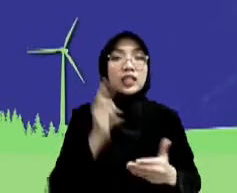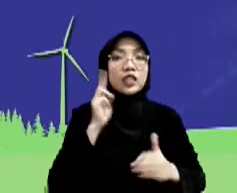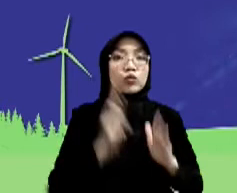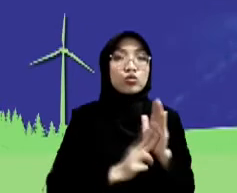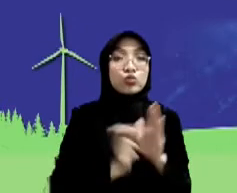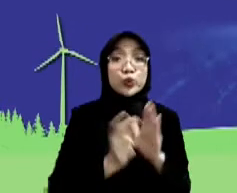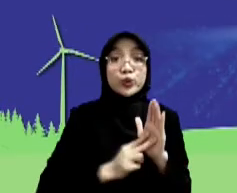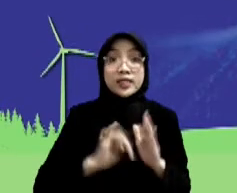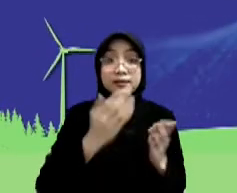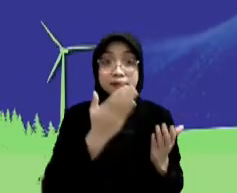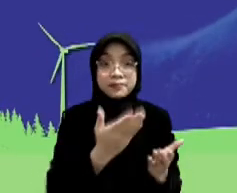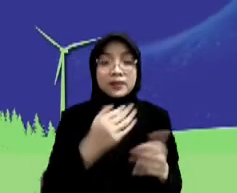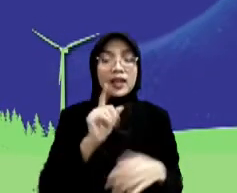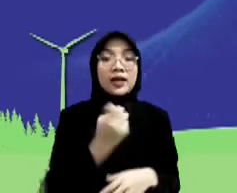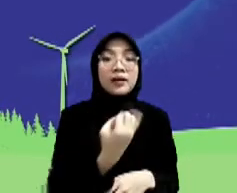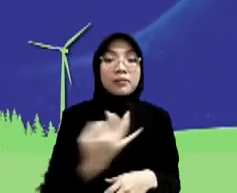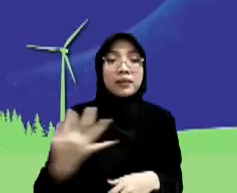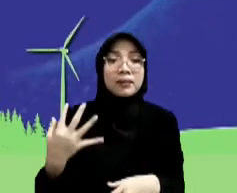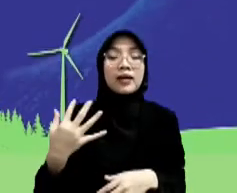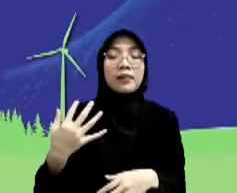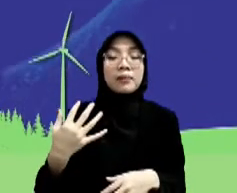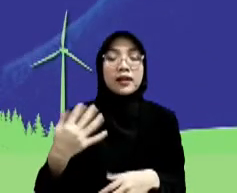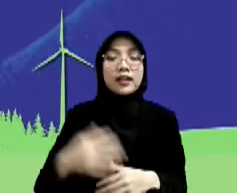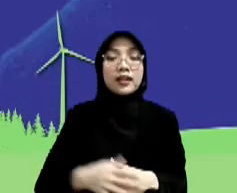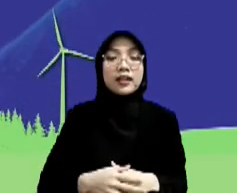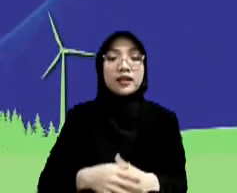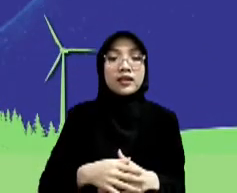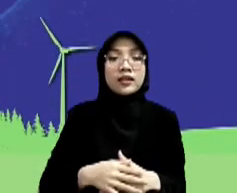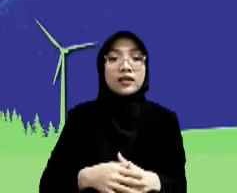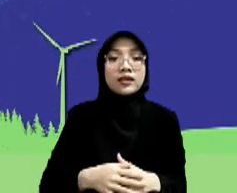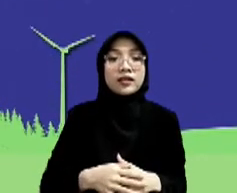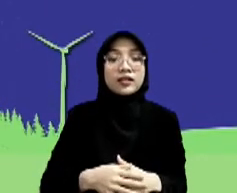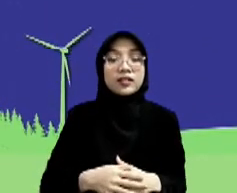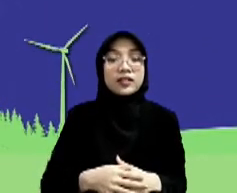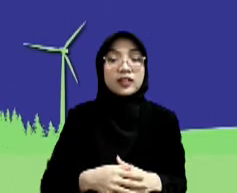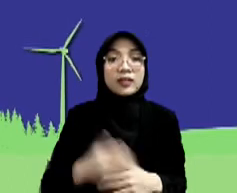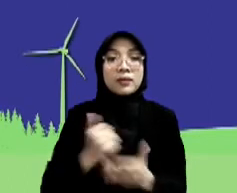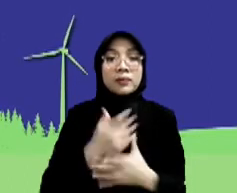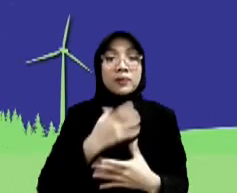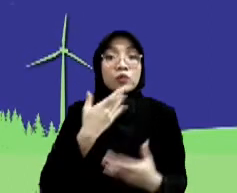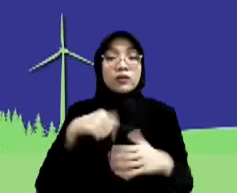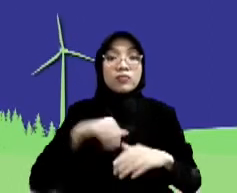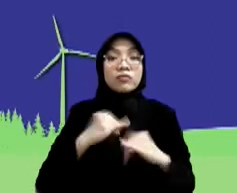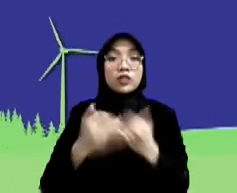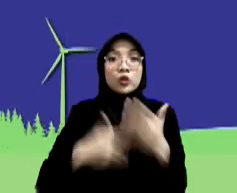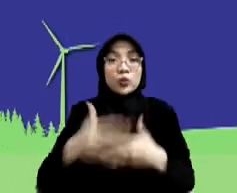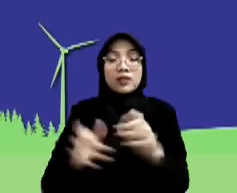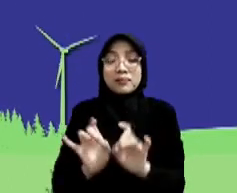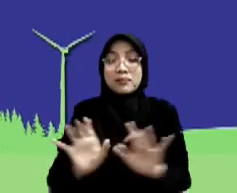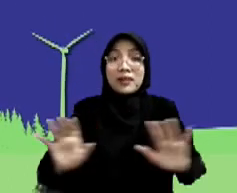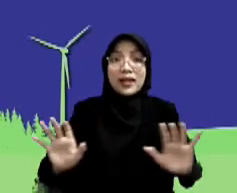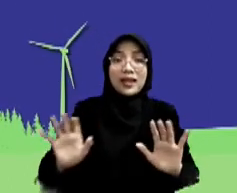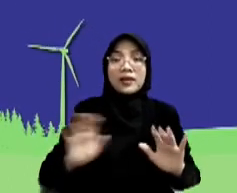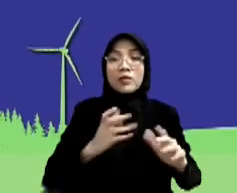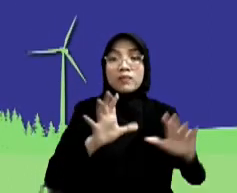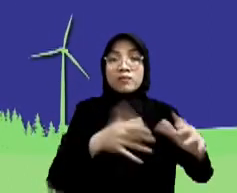ini ada beberapa hal yang e merah tarik dari walaupun industrinya sangat berbeda yang satu